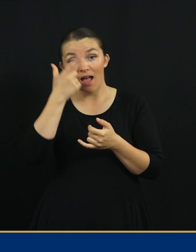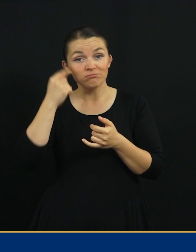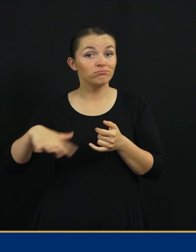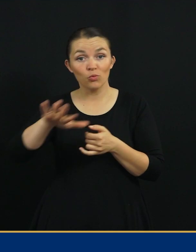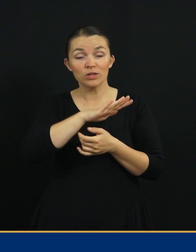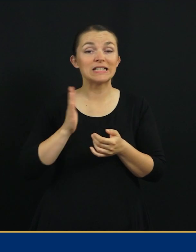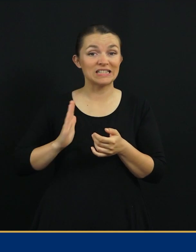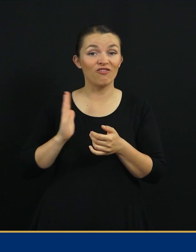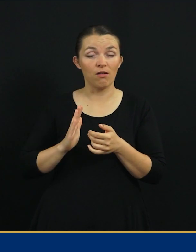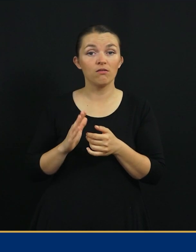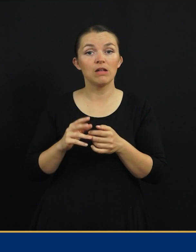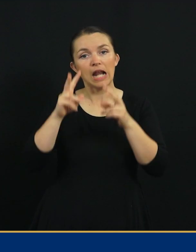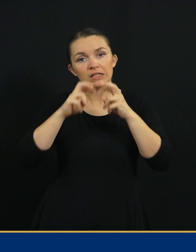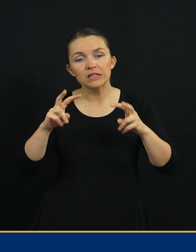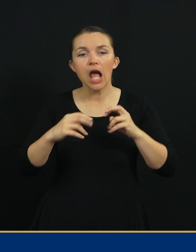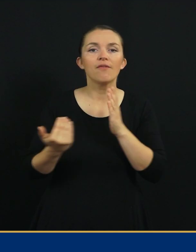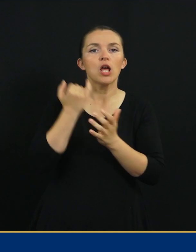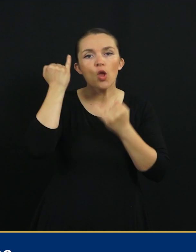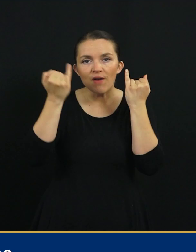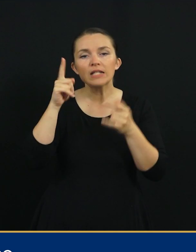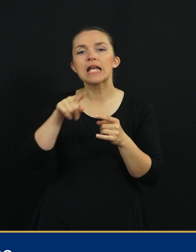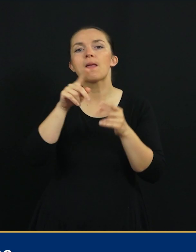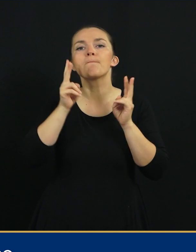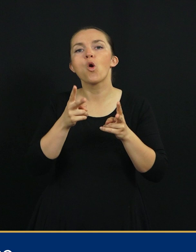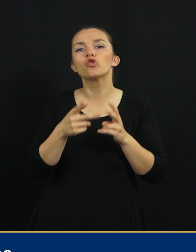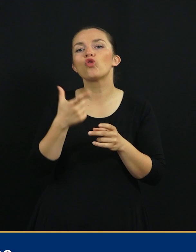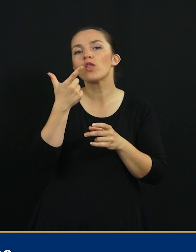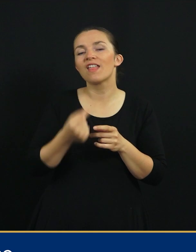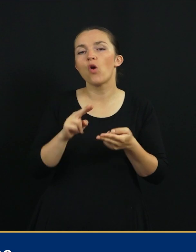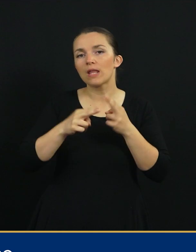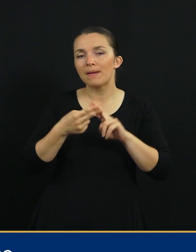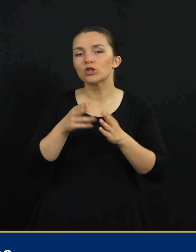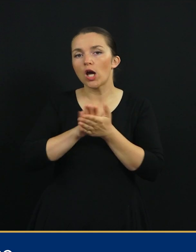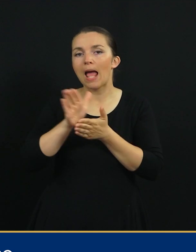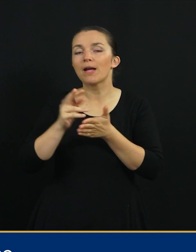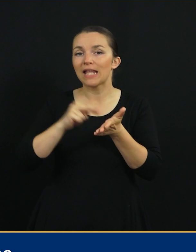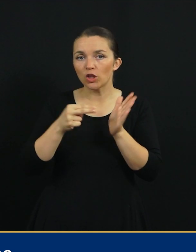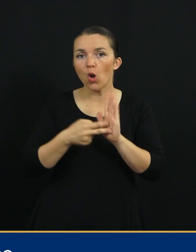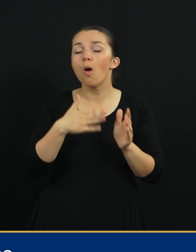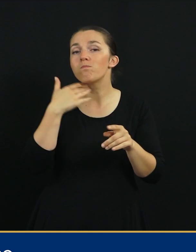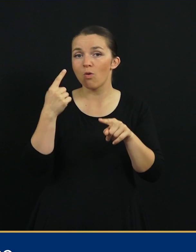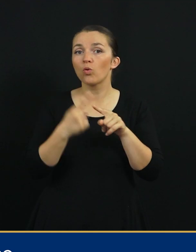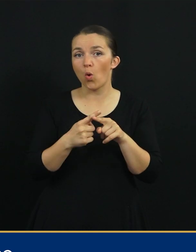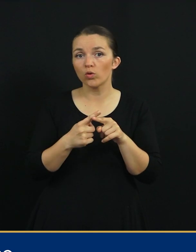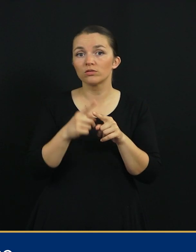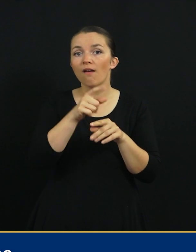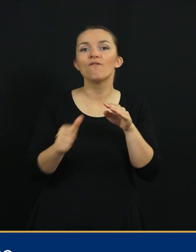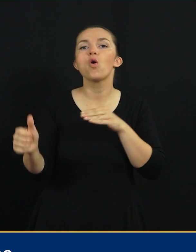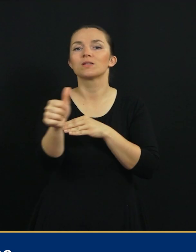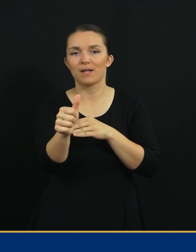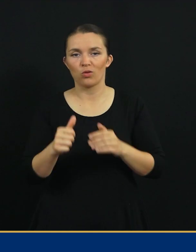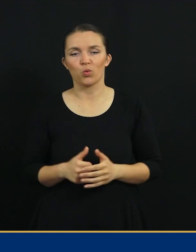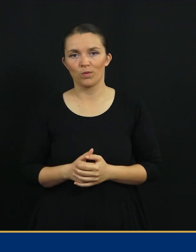sfera z raziskavami, inovacijami ter možno dvonamensko rabo tehnologije pogosto v ospredju.